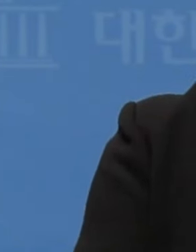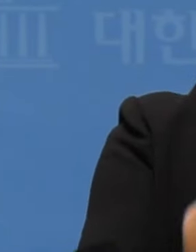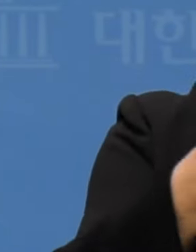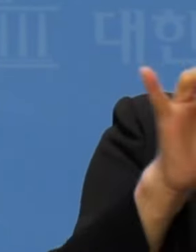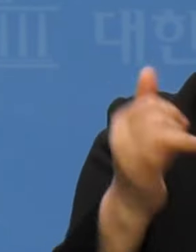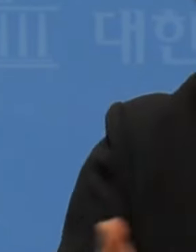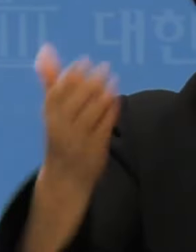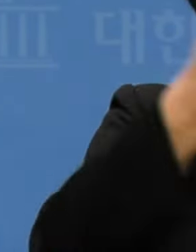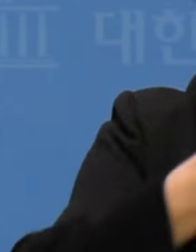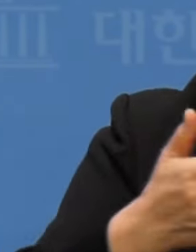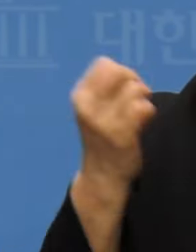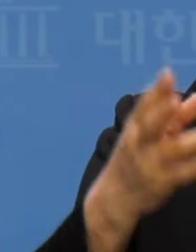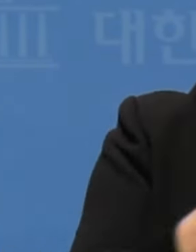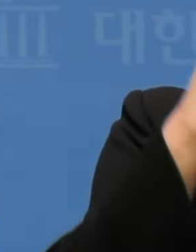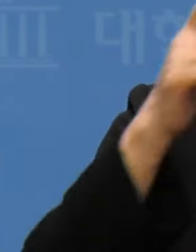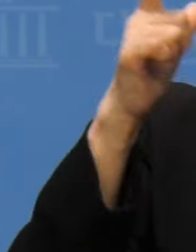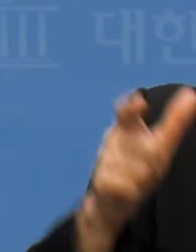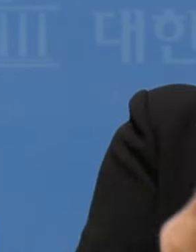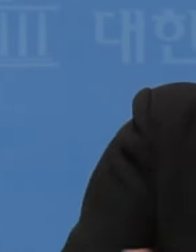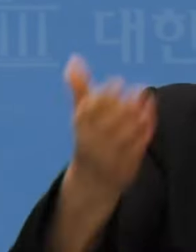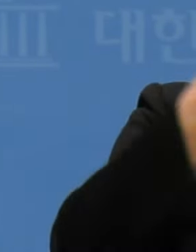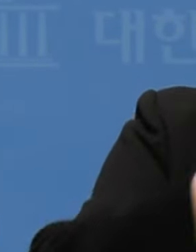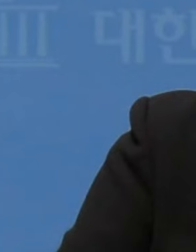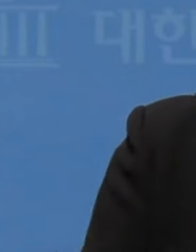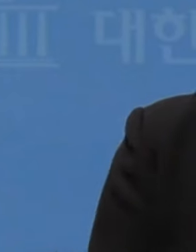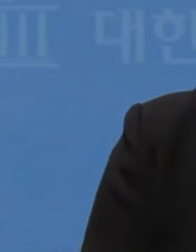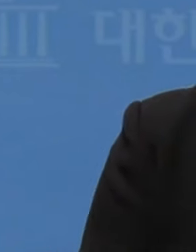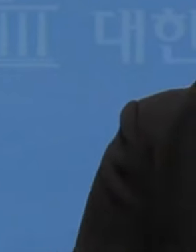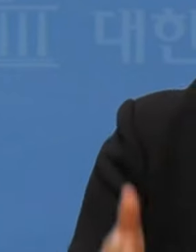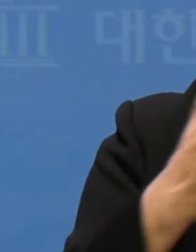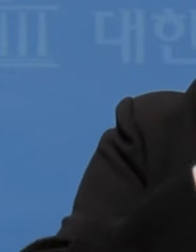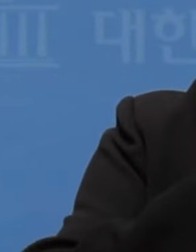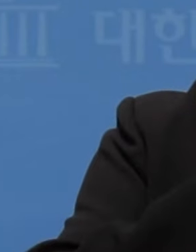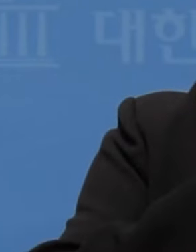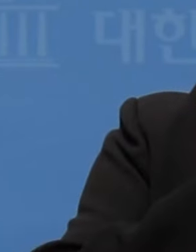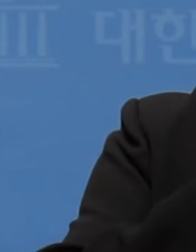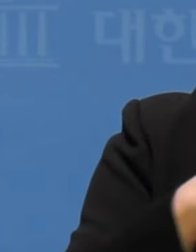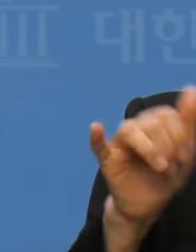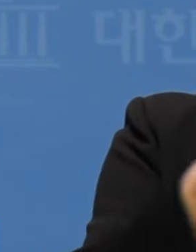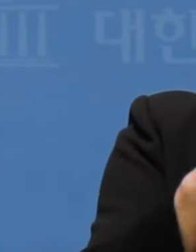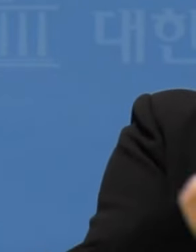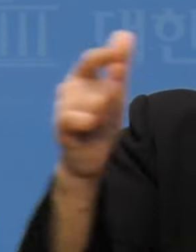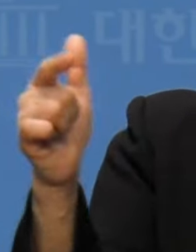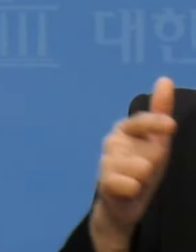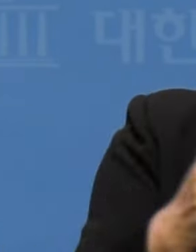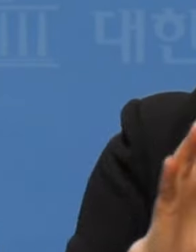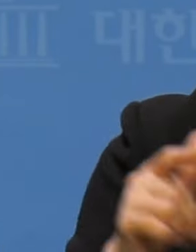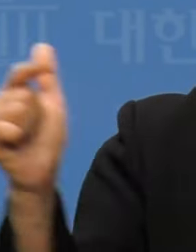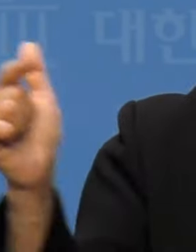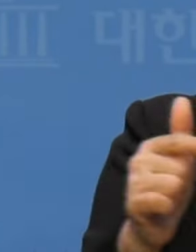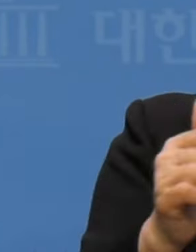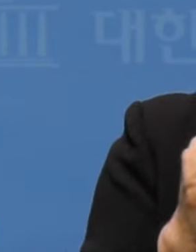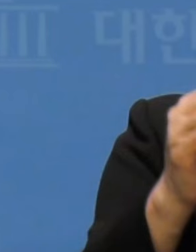존경하는 국민 여러분, 그리고 용산구 주민 여러분, 저 김정현은 인구 소멸과 국가 소멸의